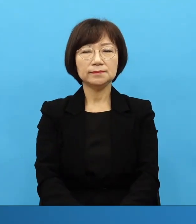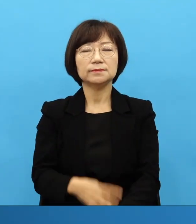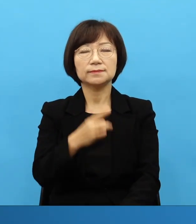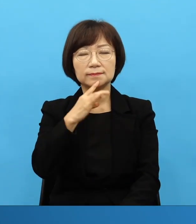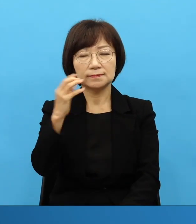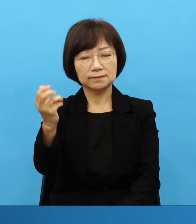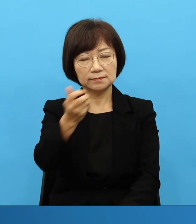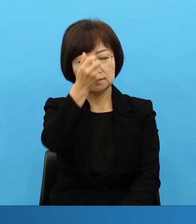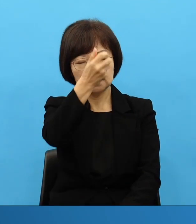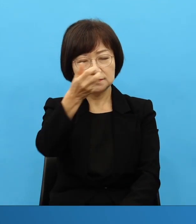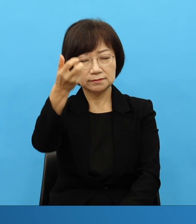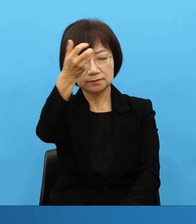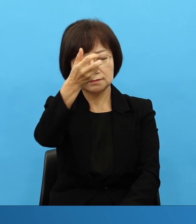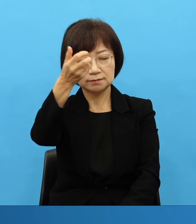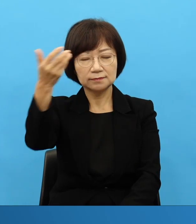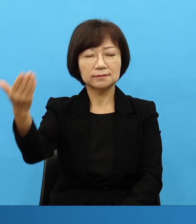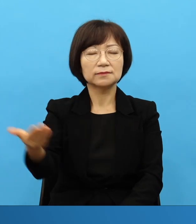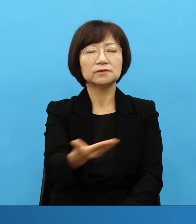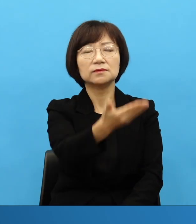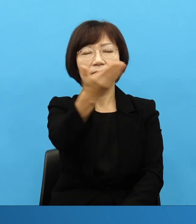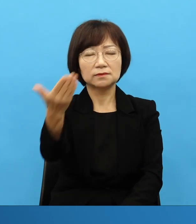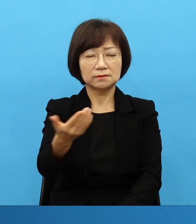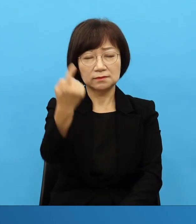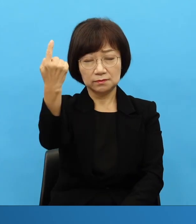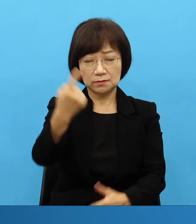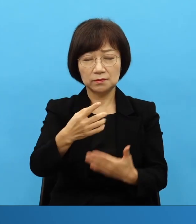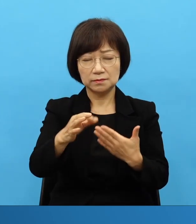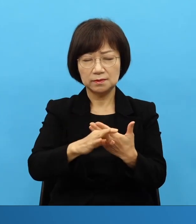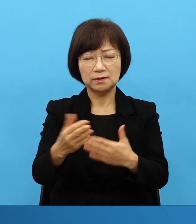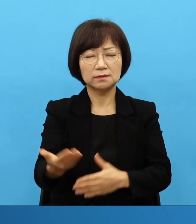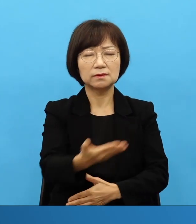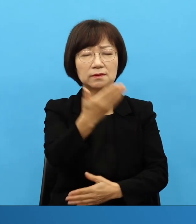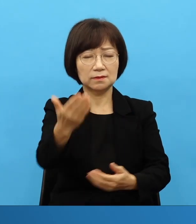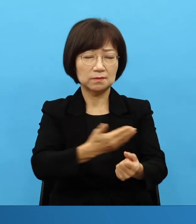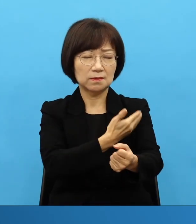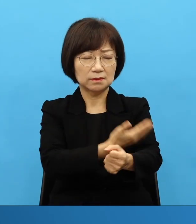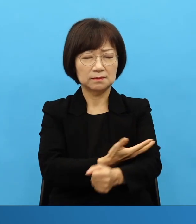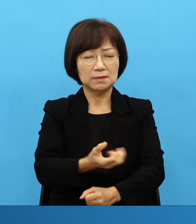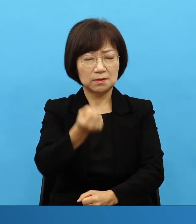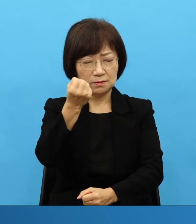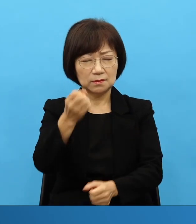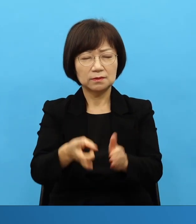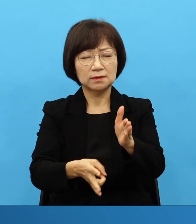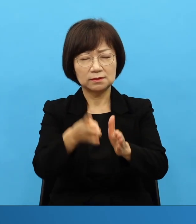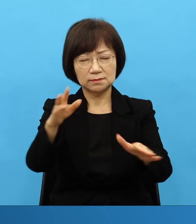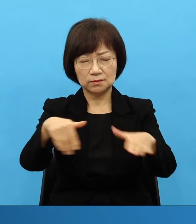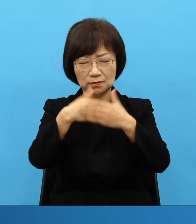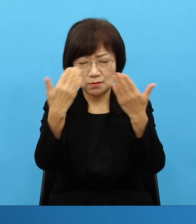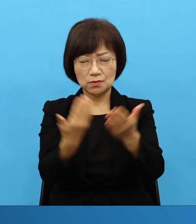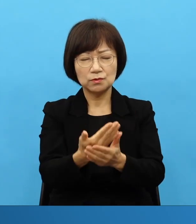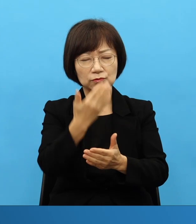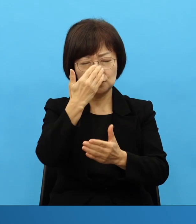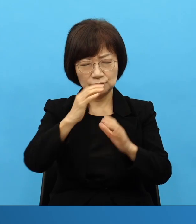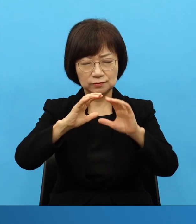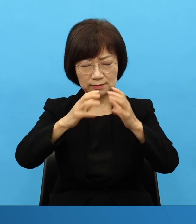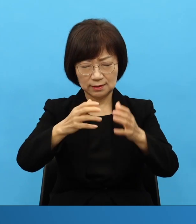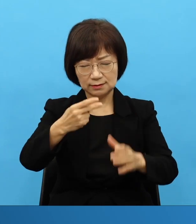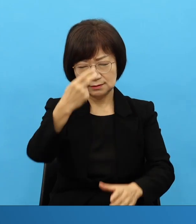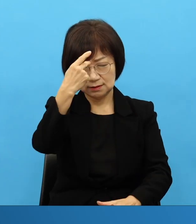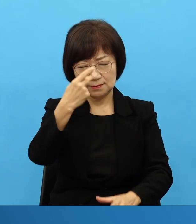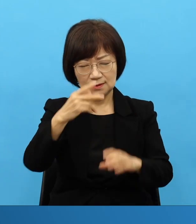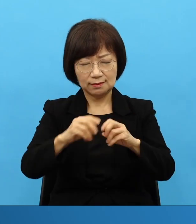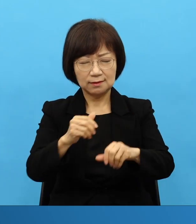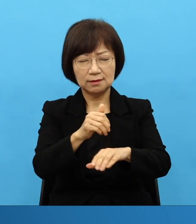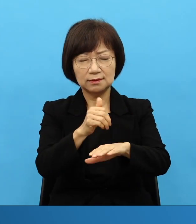오직 성령이 너희에게 임하시면 너희가 고난을 받고 예루살렘과 온 유대와 사마리아와 땅끝까지 이르러 내